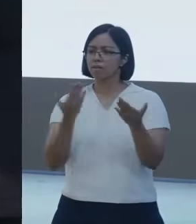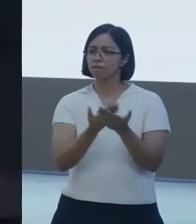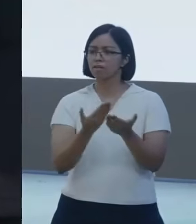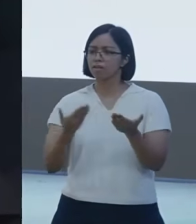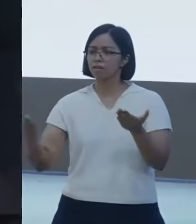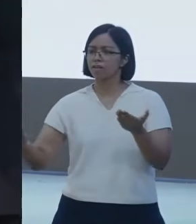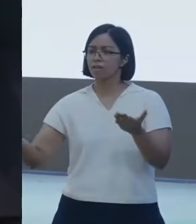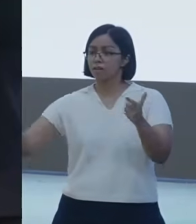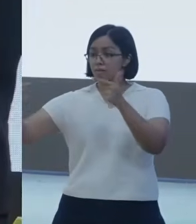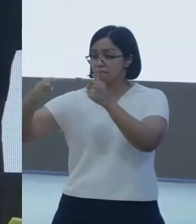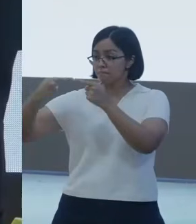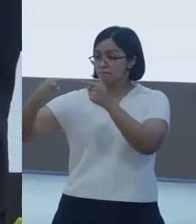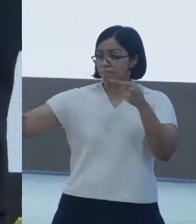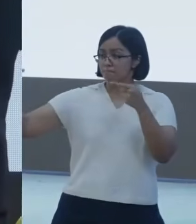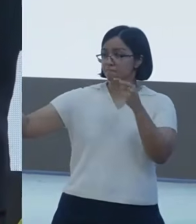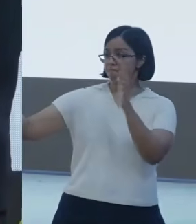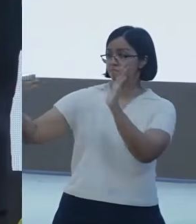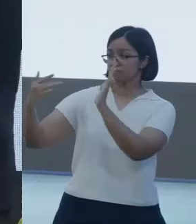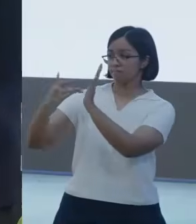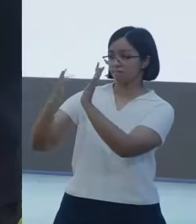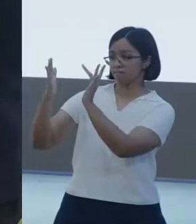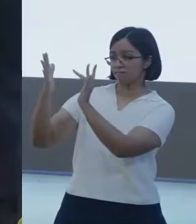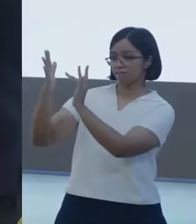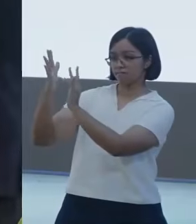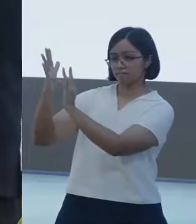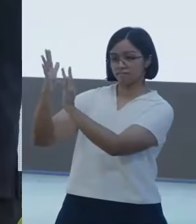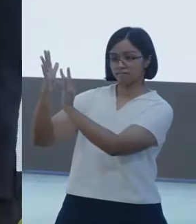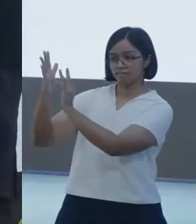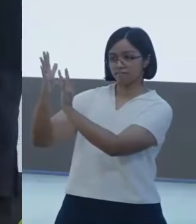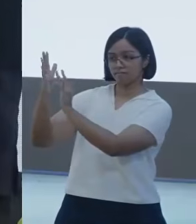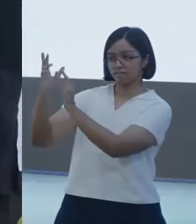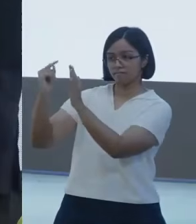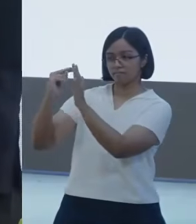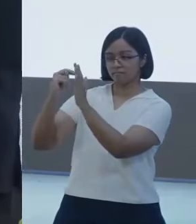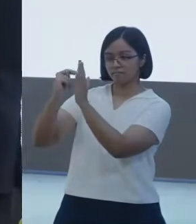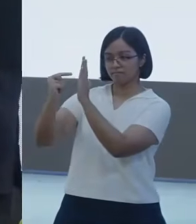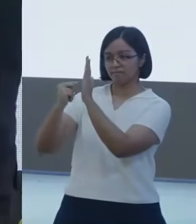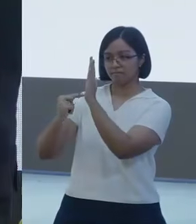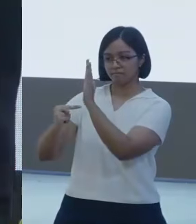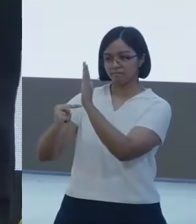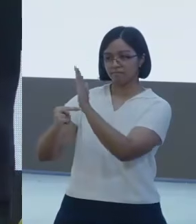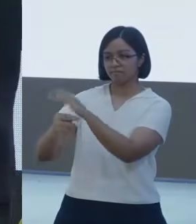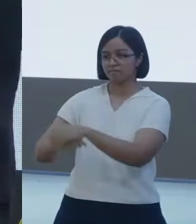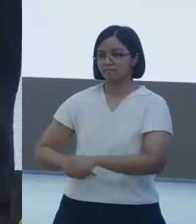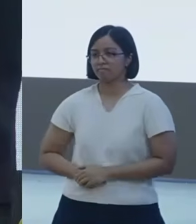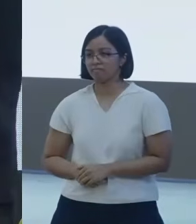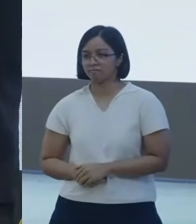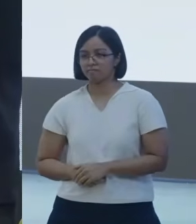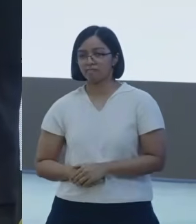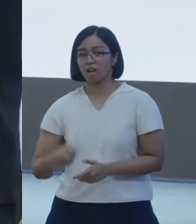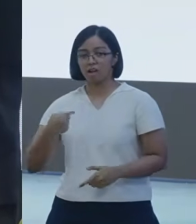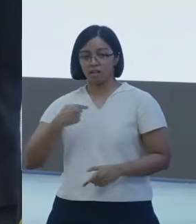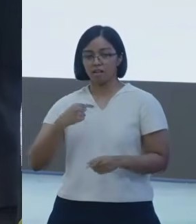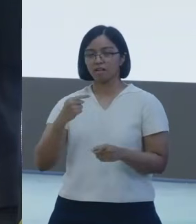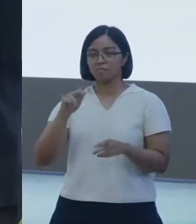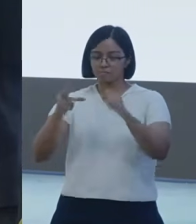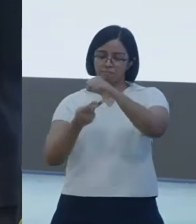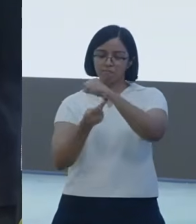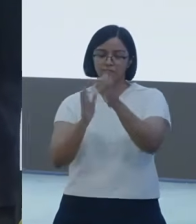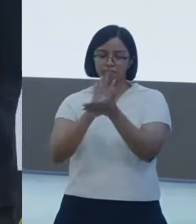opposing the name of Jesus of Nazareth. Kaya naman siya ay naging persecutor ng